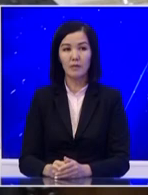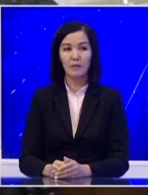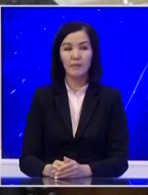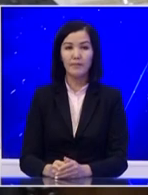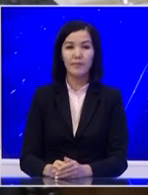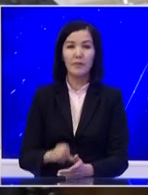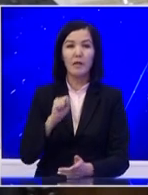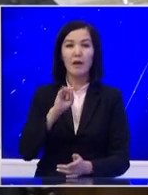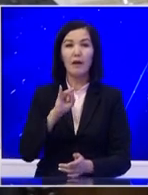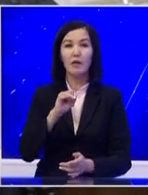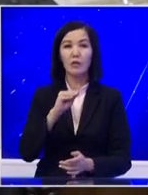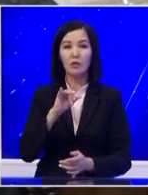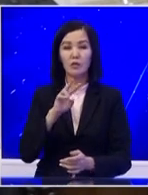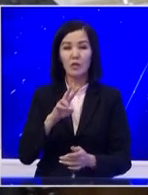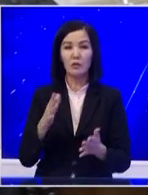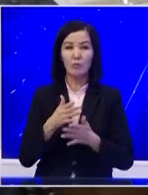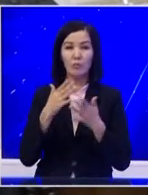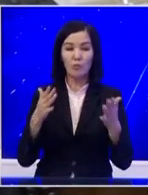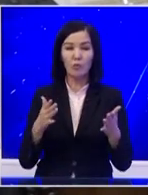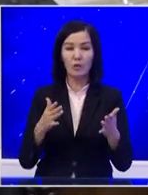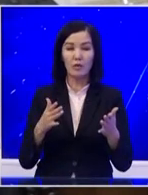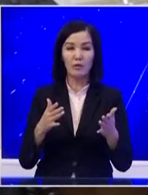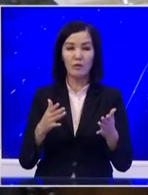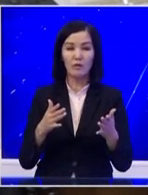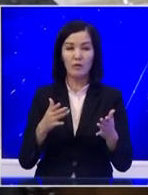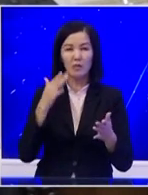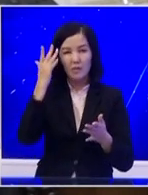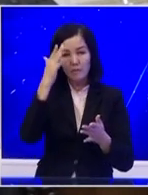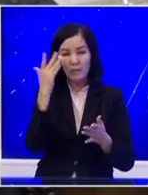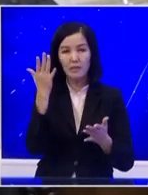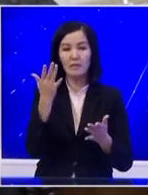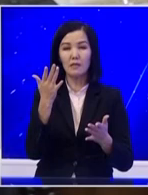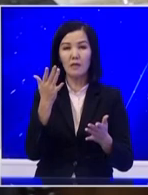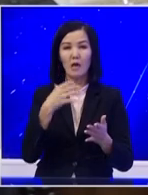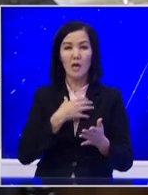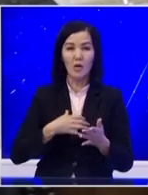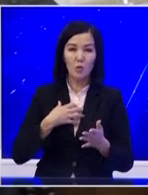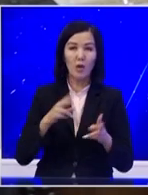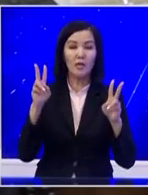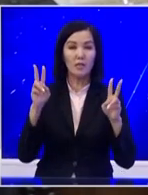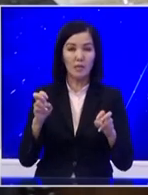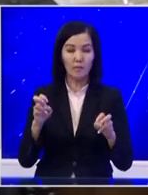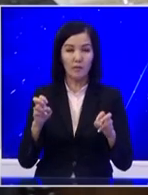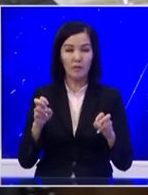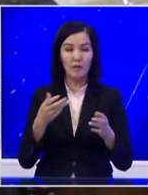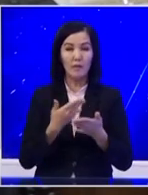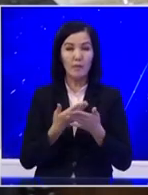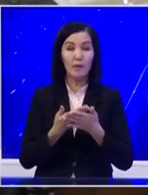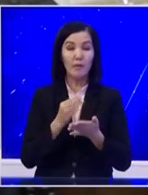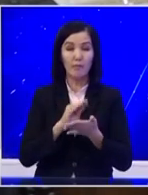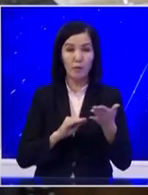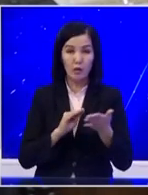отличаются более таким глубоким анализом. То есть, если она освещает то или иное мероприятие, она не